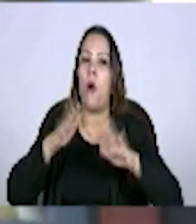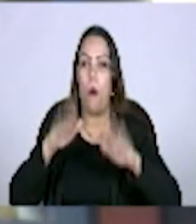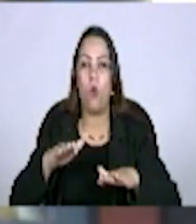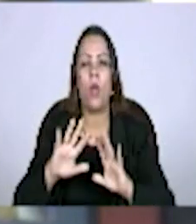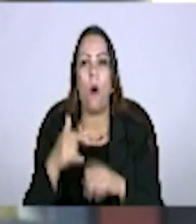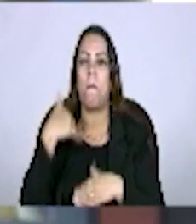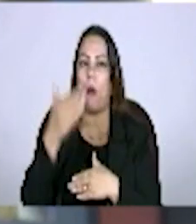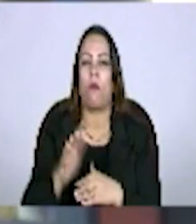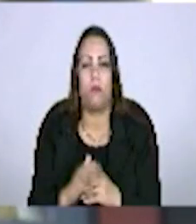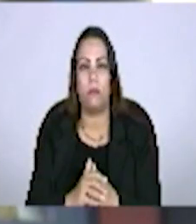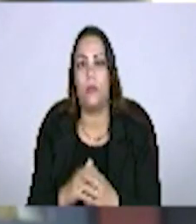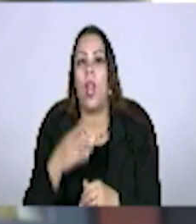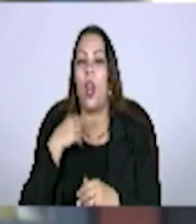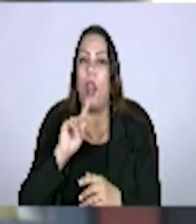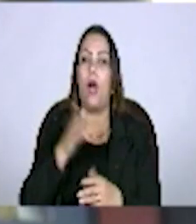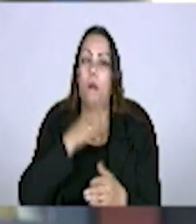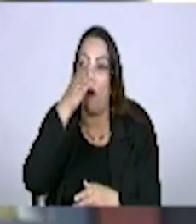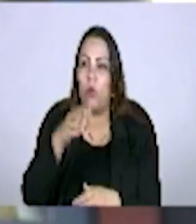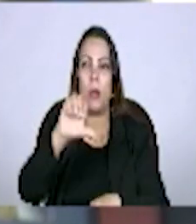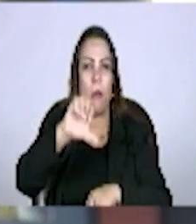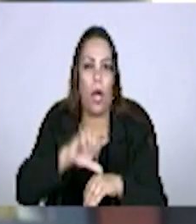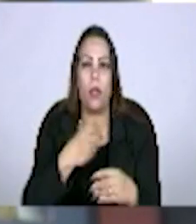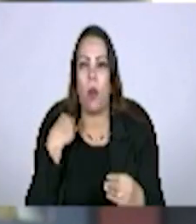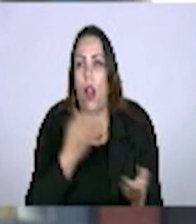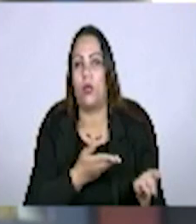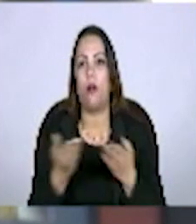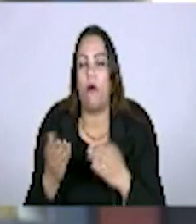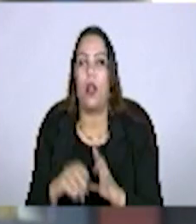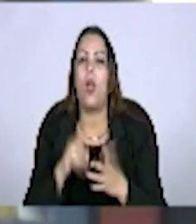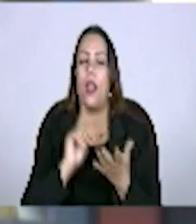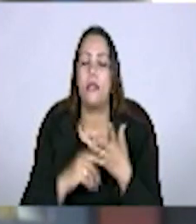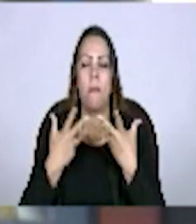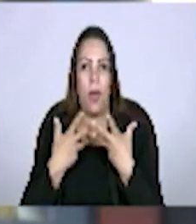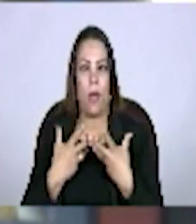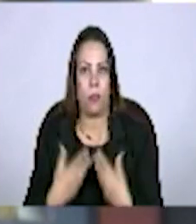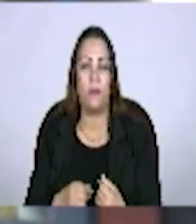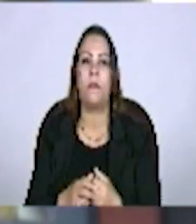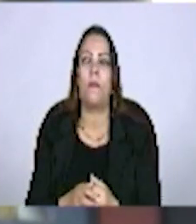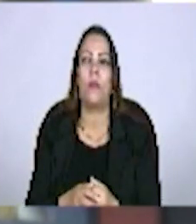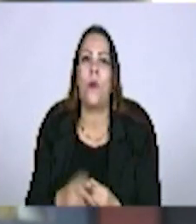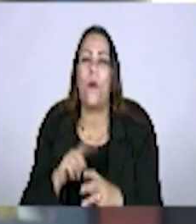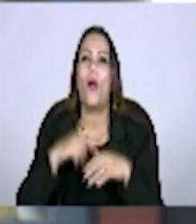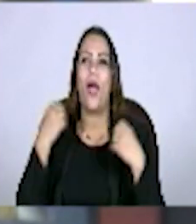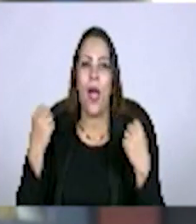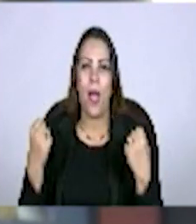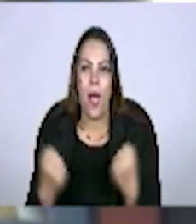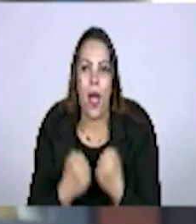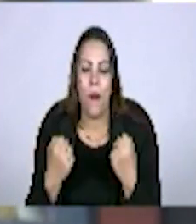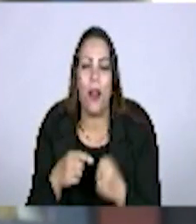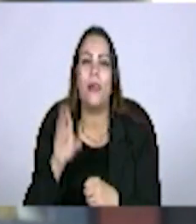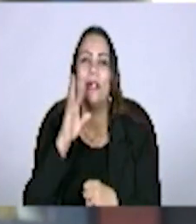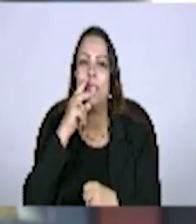حضورهم لا تذهب الى مكان لم تدعى اليه وكن هادئا وحاول ان